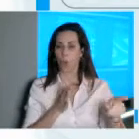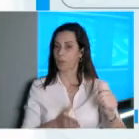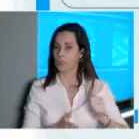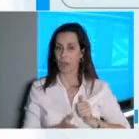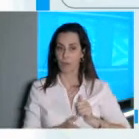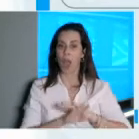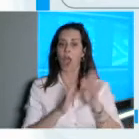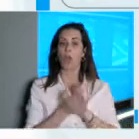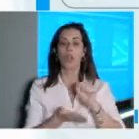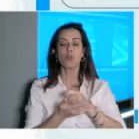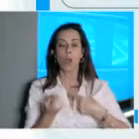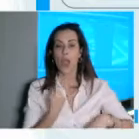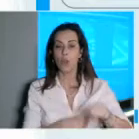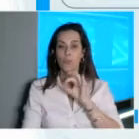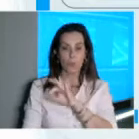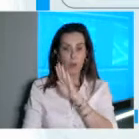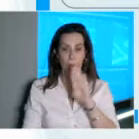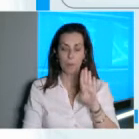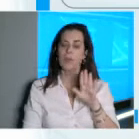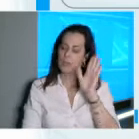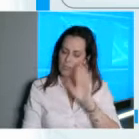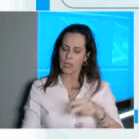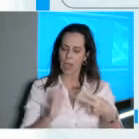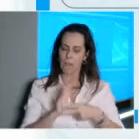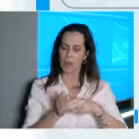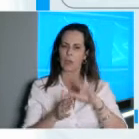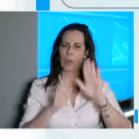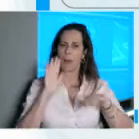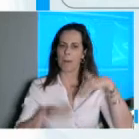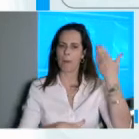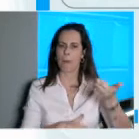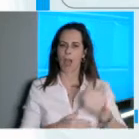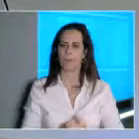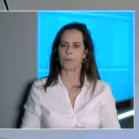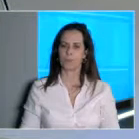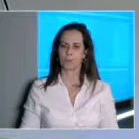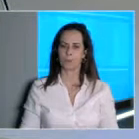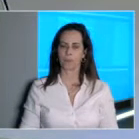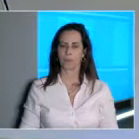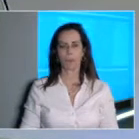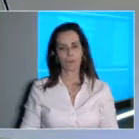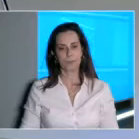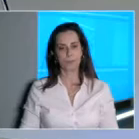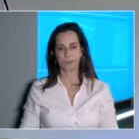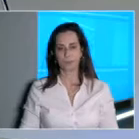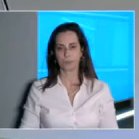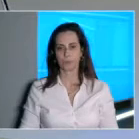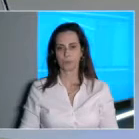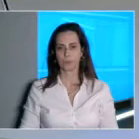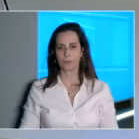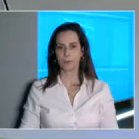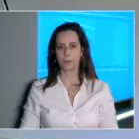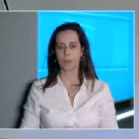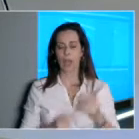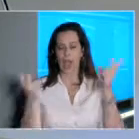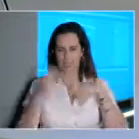גורף משירות, הכל על חשבוננו, ומבחינת ביבי, זו התוכנית גם לפעם הבאה. אוקיי, כן, אותה חשיפה